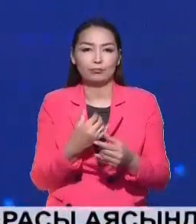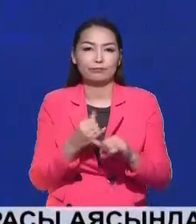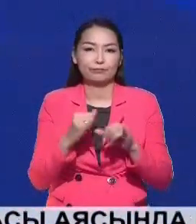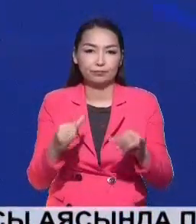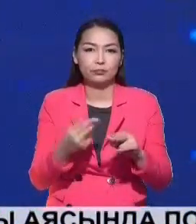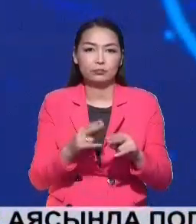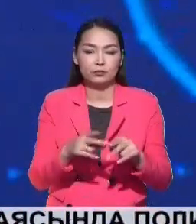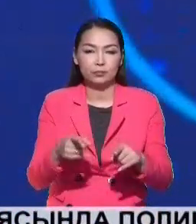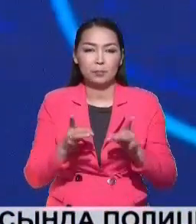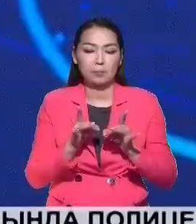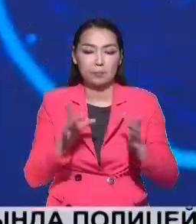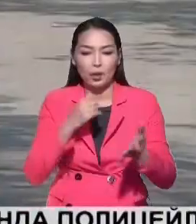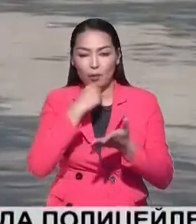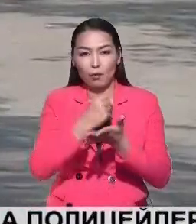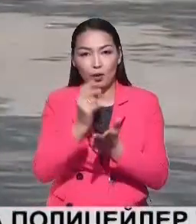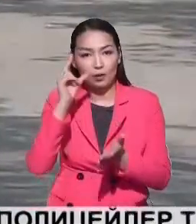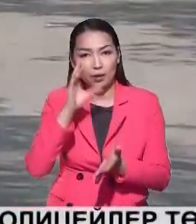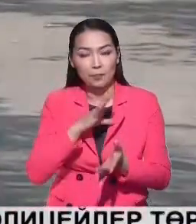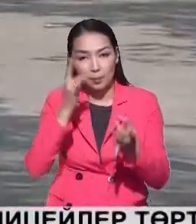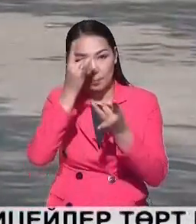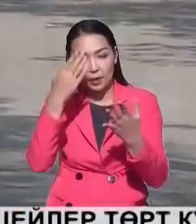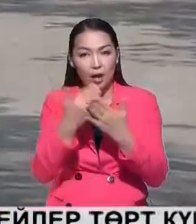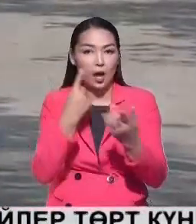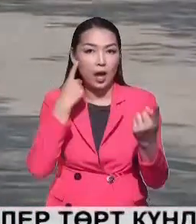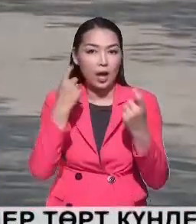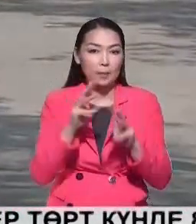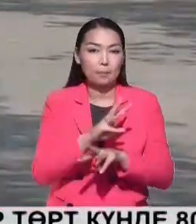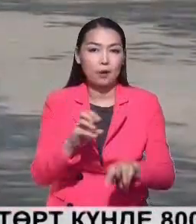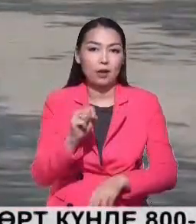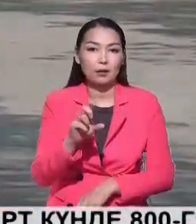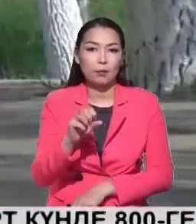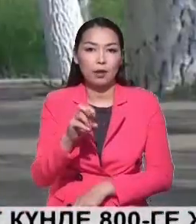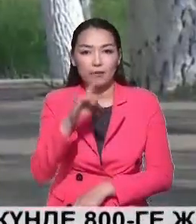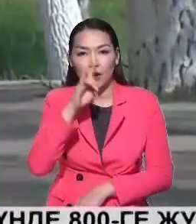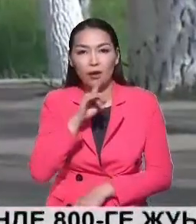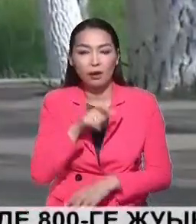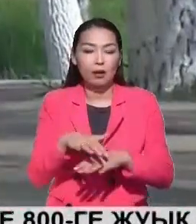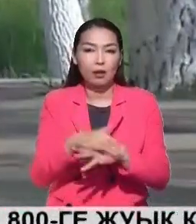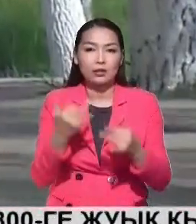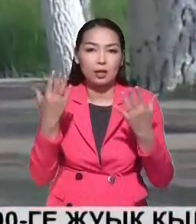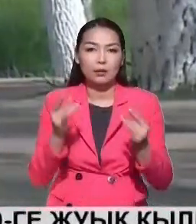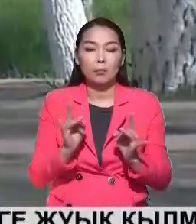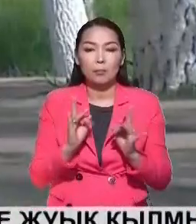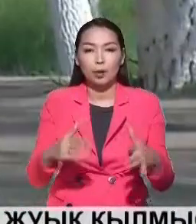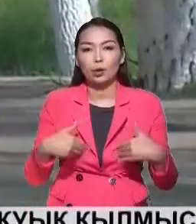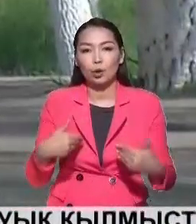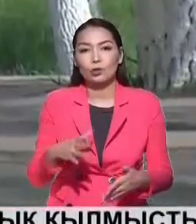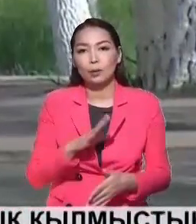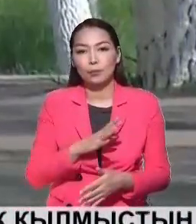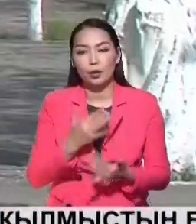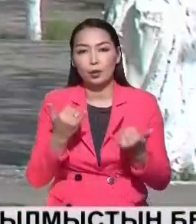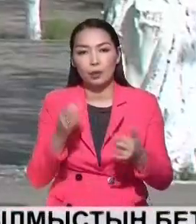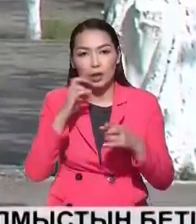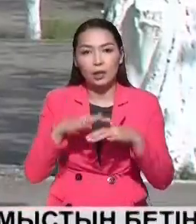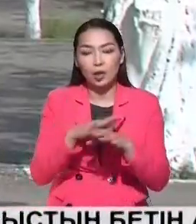мейрамды белгілеген болатын. Мәдениет және ақпарат министрі Аида Балаева қазақстандықтарды айтулы күнмен құттықтады. Бүгінде еліміз